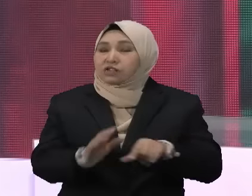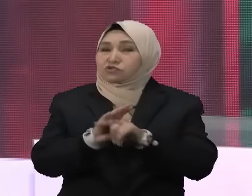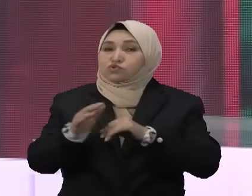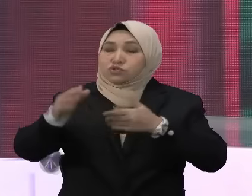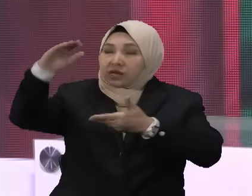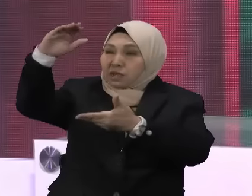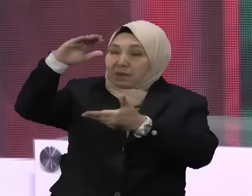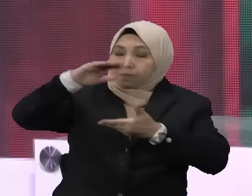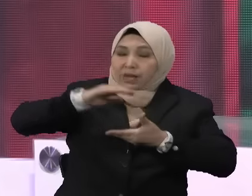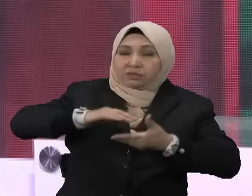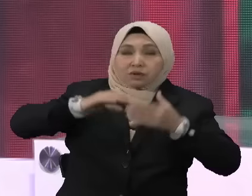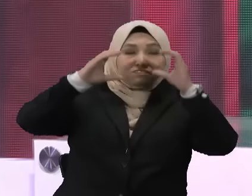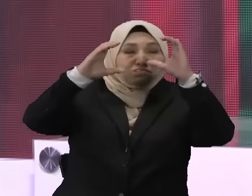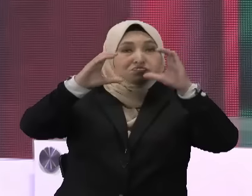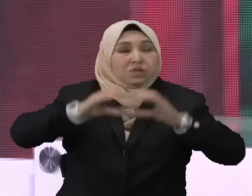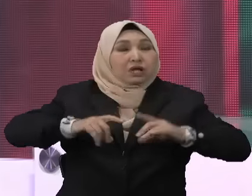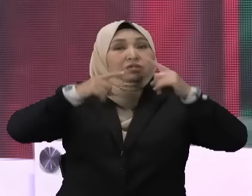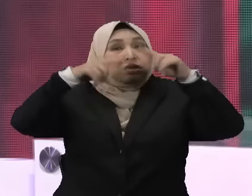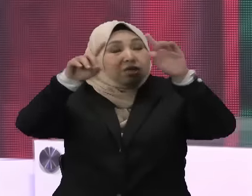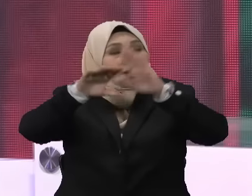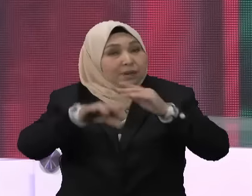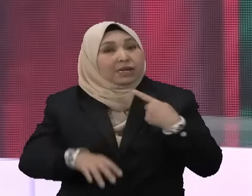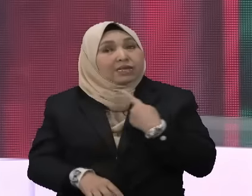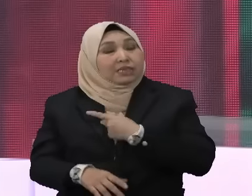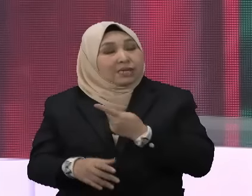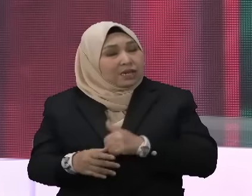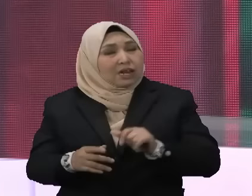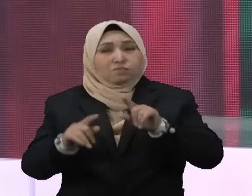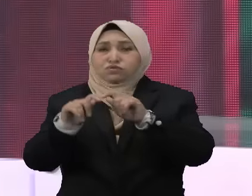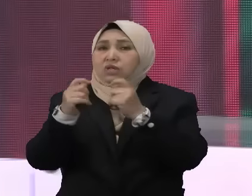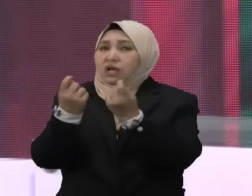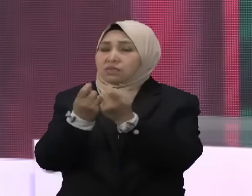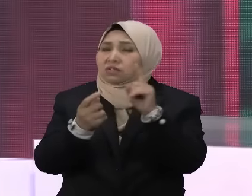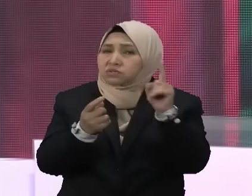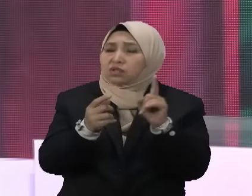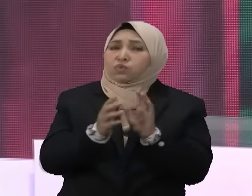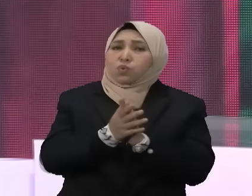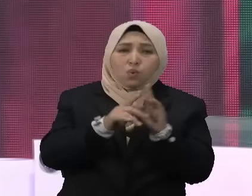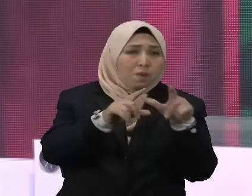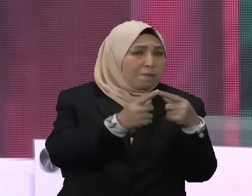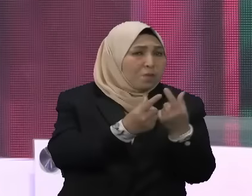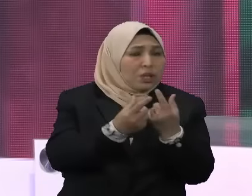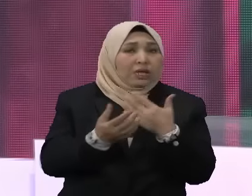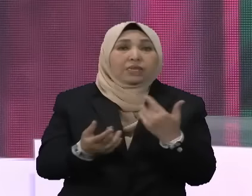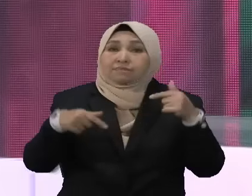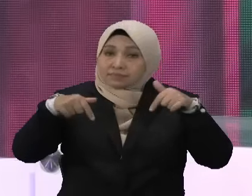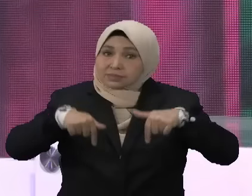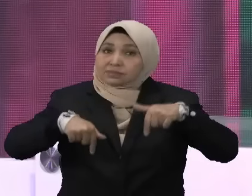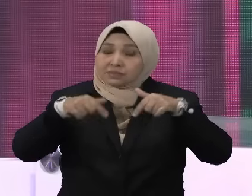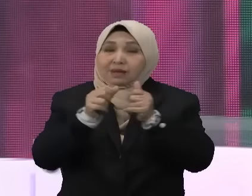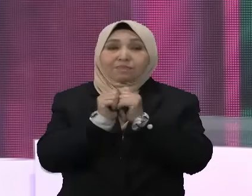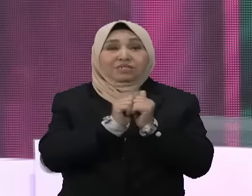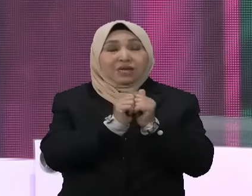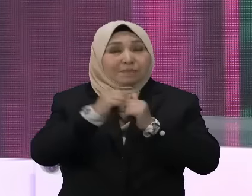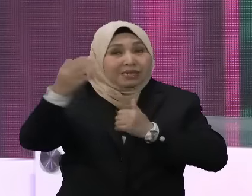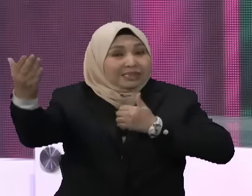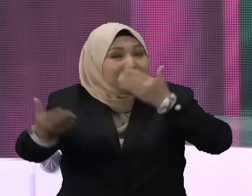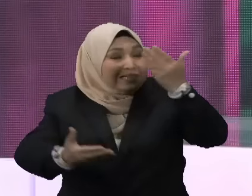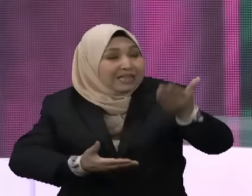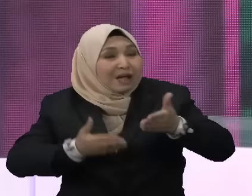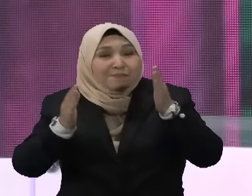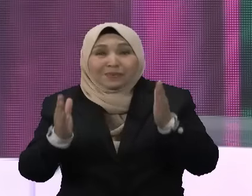membekalkan formula kejayaan kepada kita dalam satu pasukan, dalam satu kumpulan. Dan pada hari ini kita bersama dengan tetamu undangan